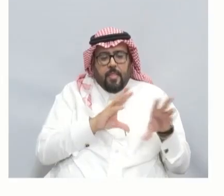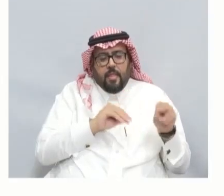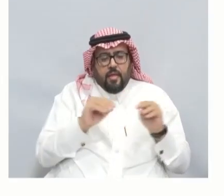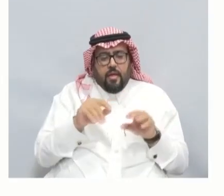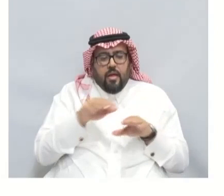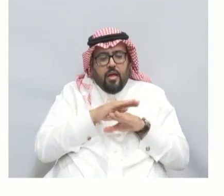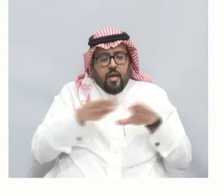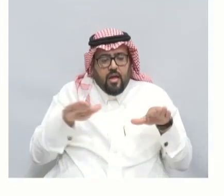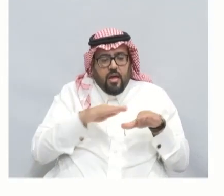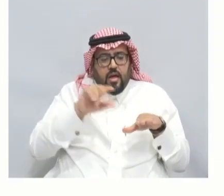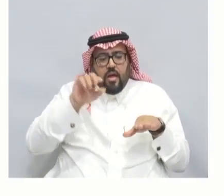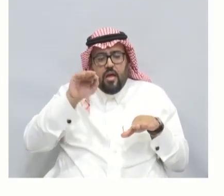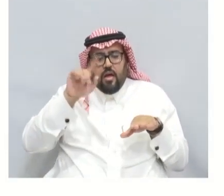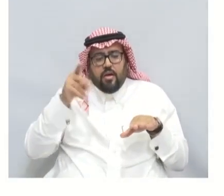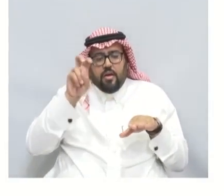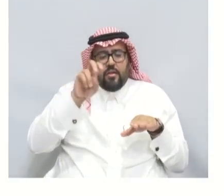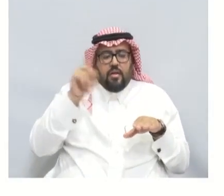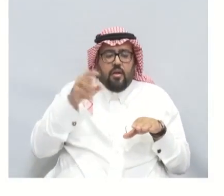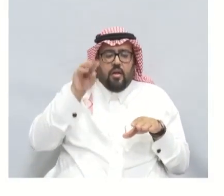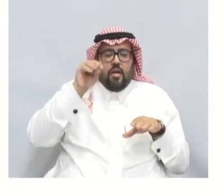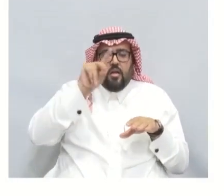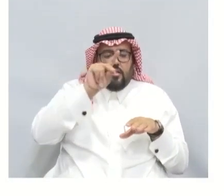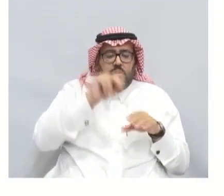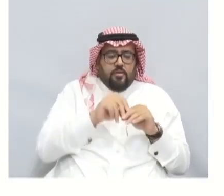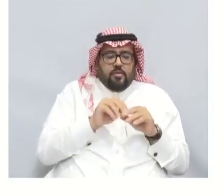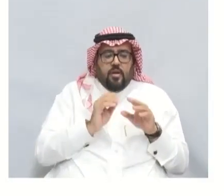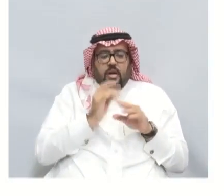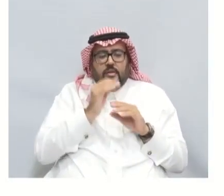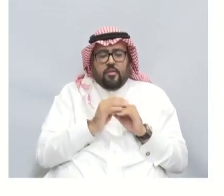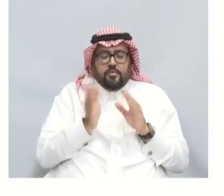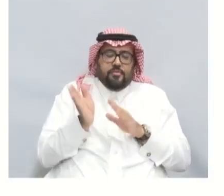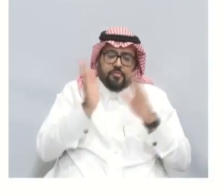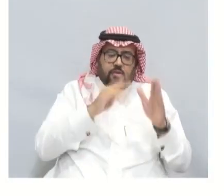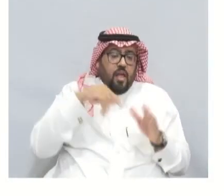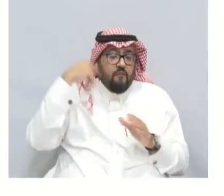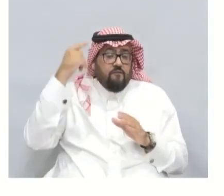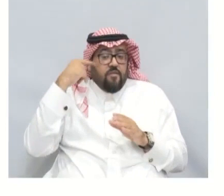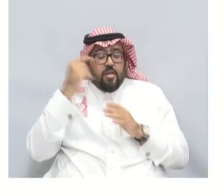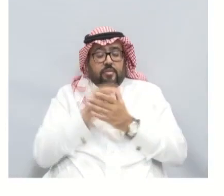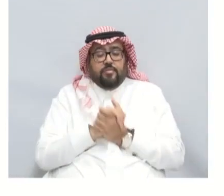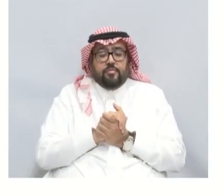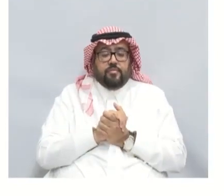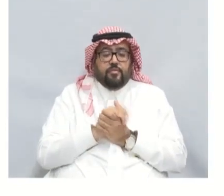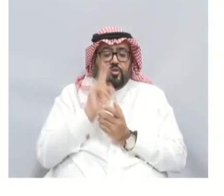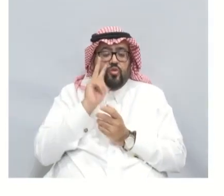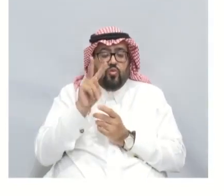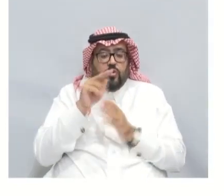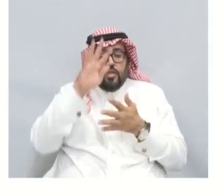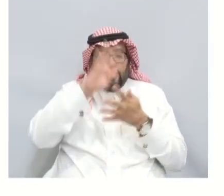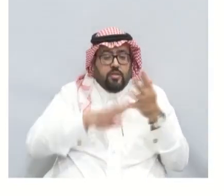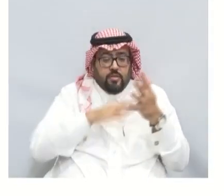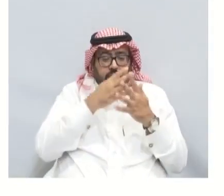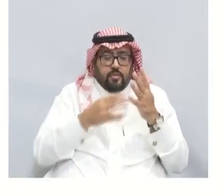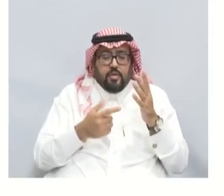حرة رحط، غاز وأيضا ماذا؟ وحمم. نأتي نفكر قليلا في هذا النوع.